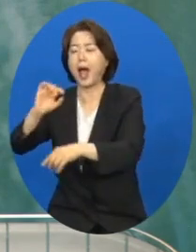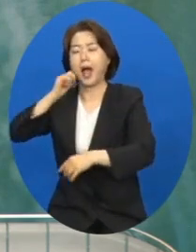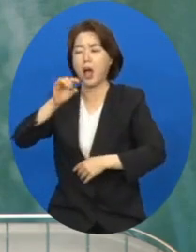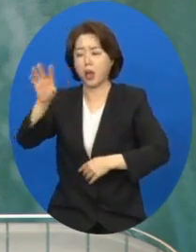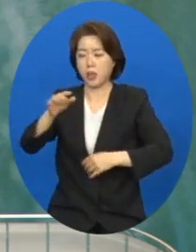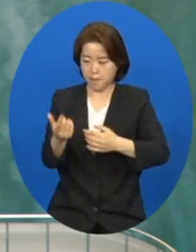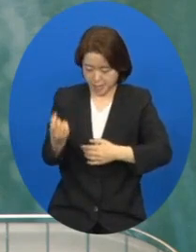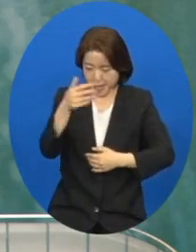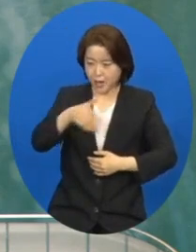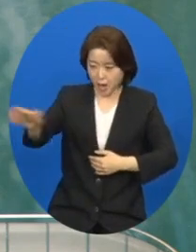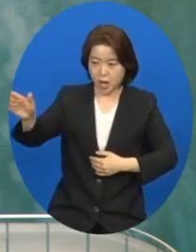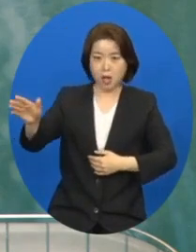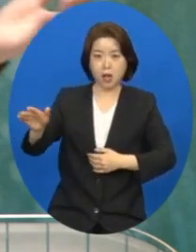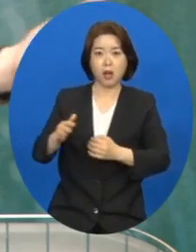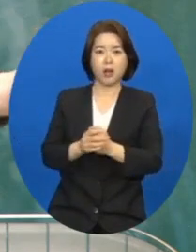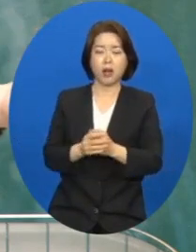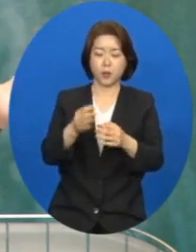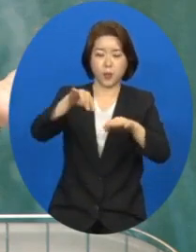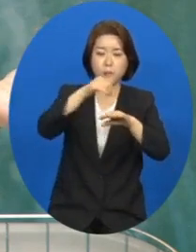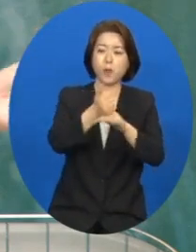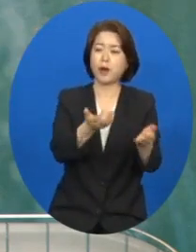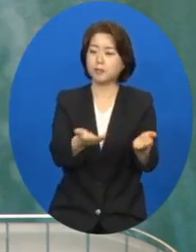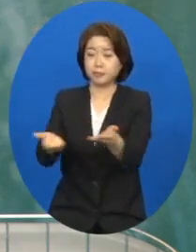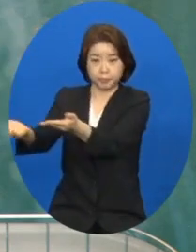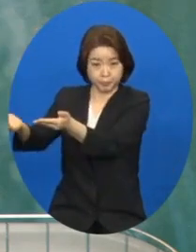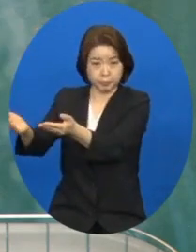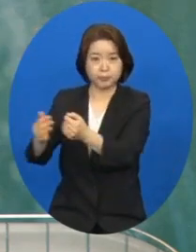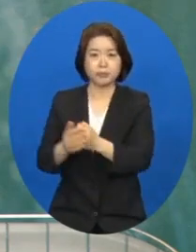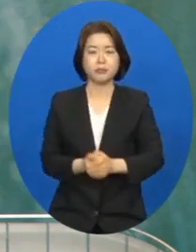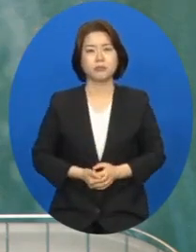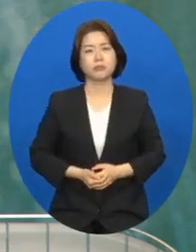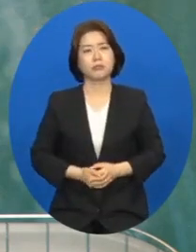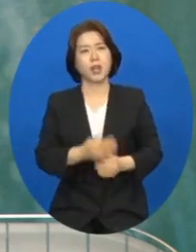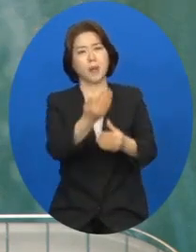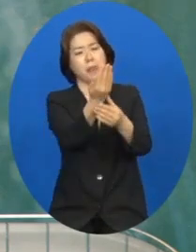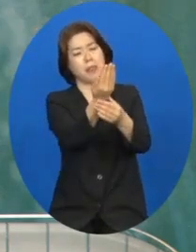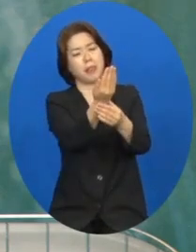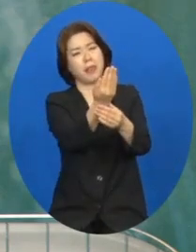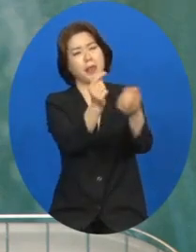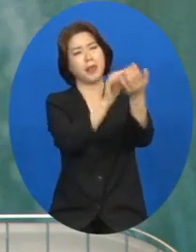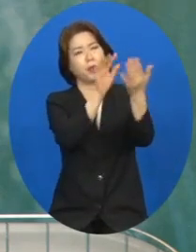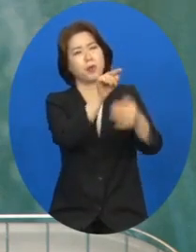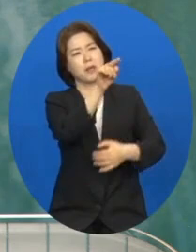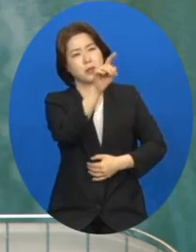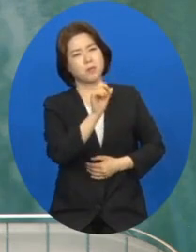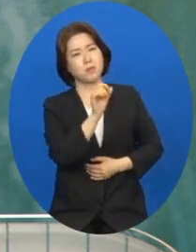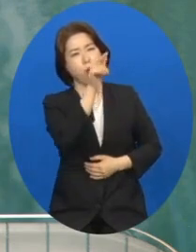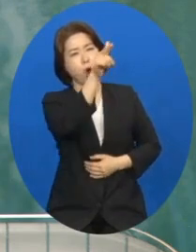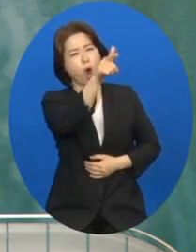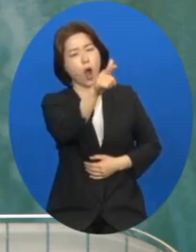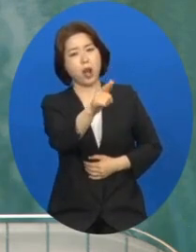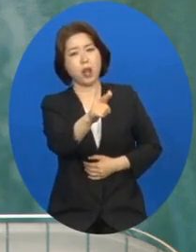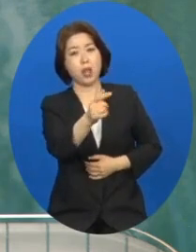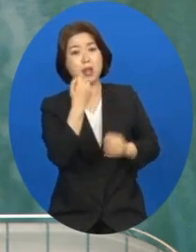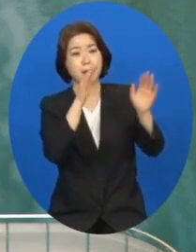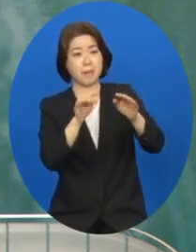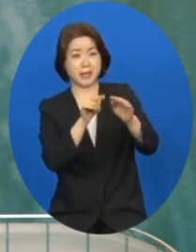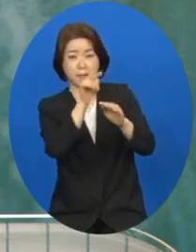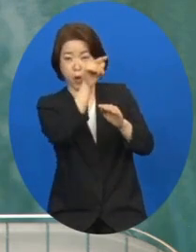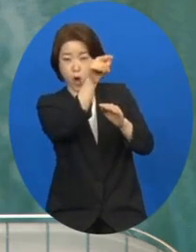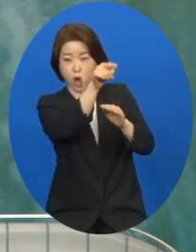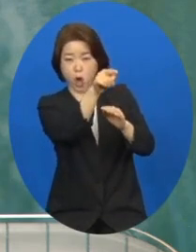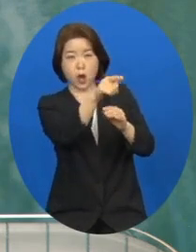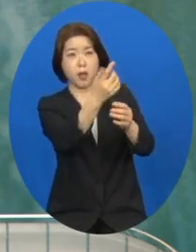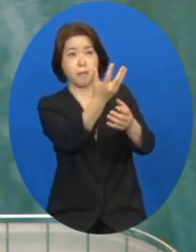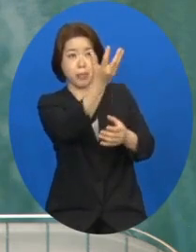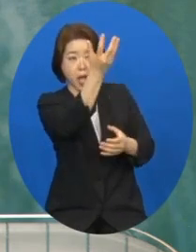그리고 왕을 내려보냅니다. 아니, 손바닥만한 구름 하나가 저 먼 바다 끝에